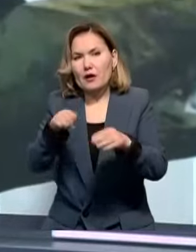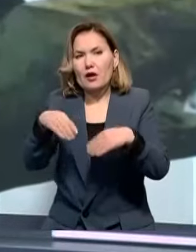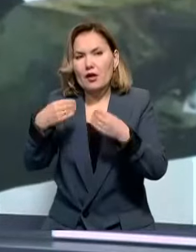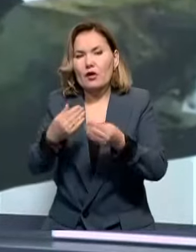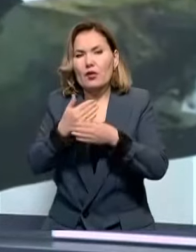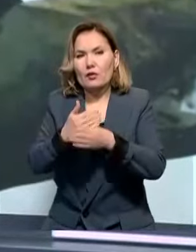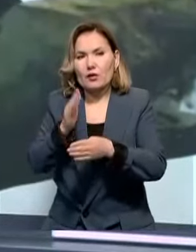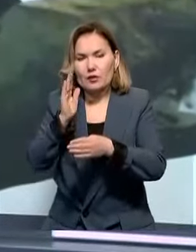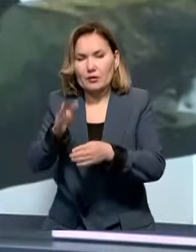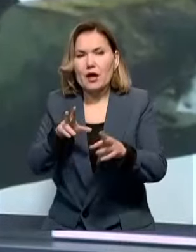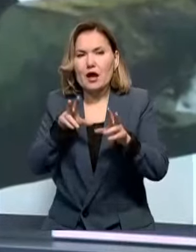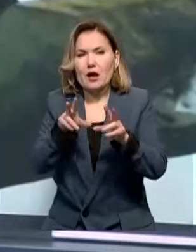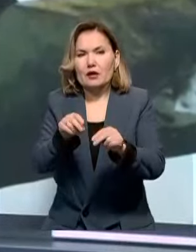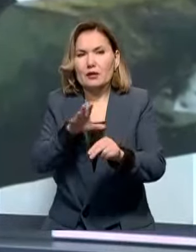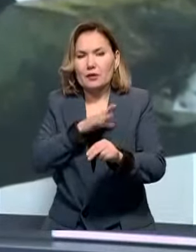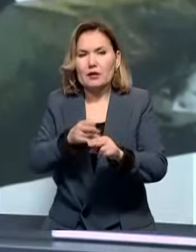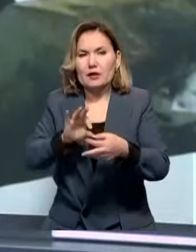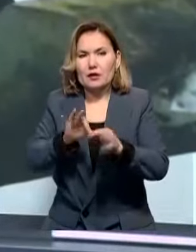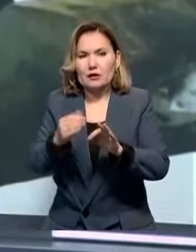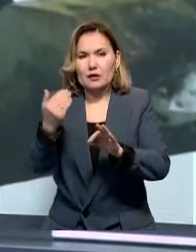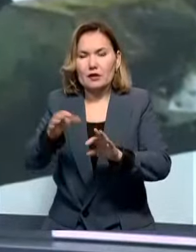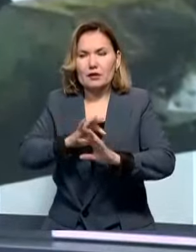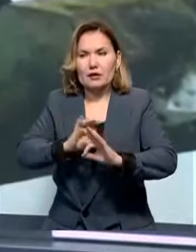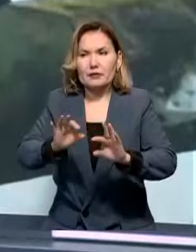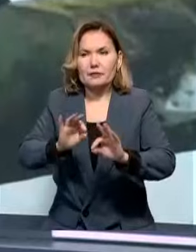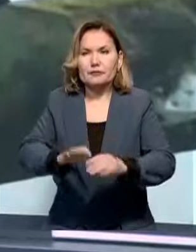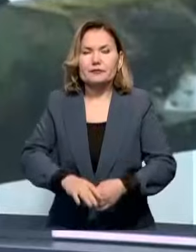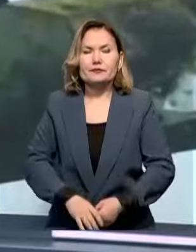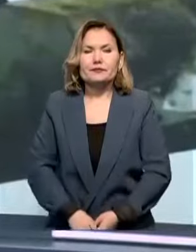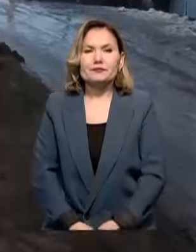көмек көрсетілетіндігі айтылды. Тілші репортажына назар